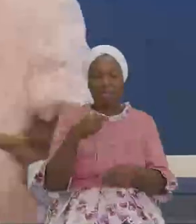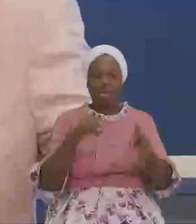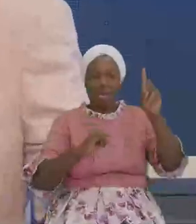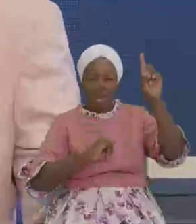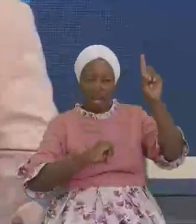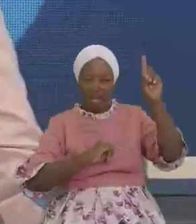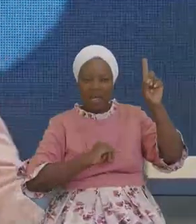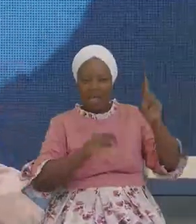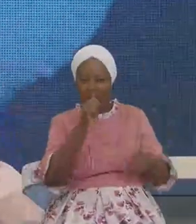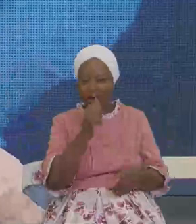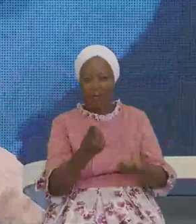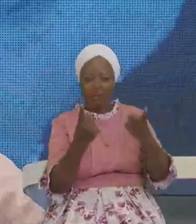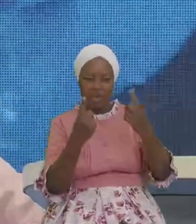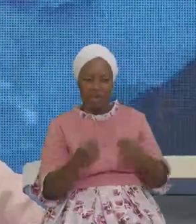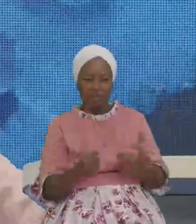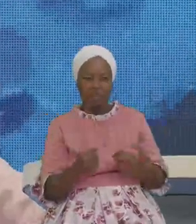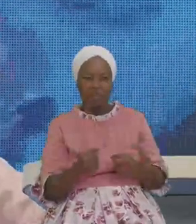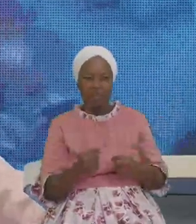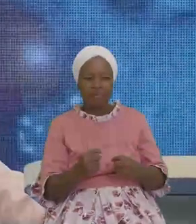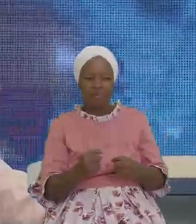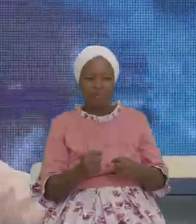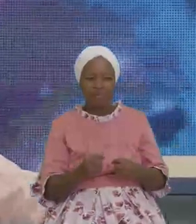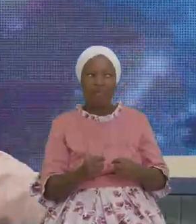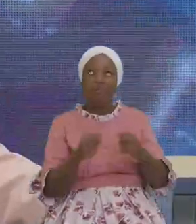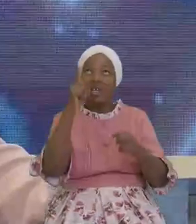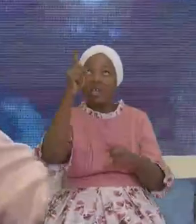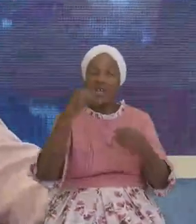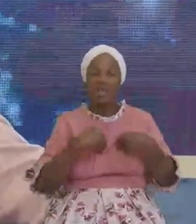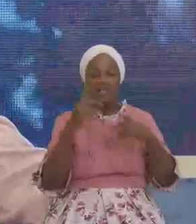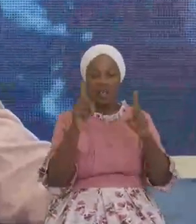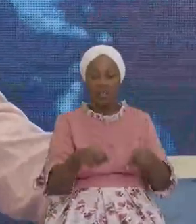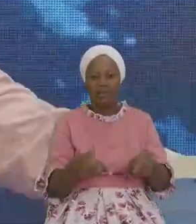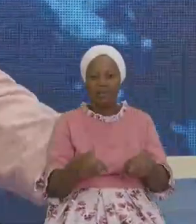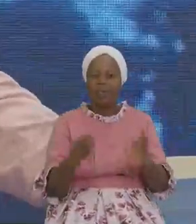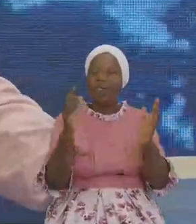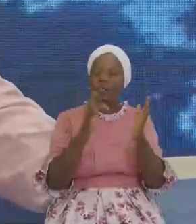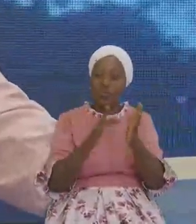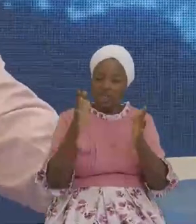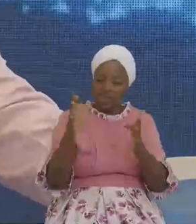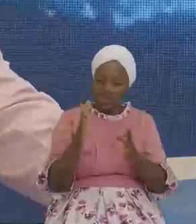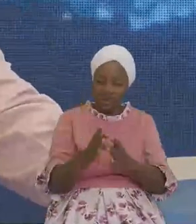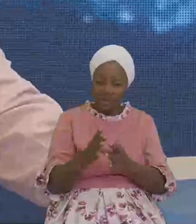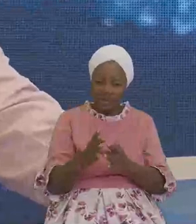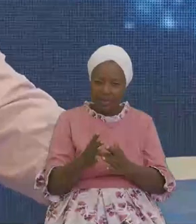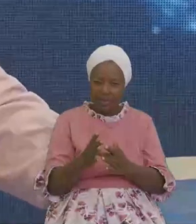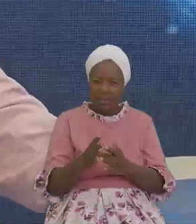égorger et détruire. Et dit, moi, je suis venu. Il est venu.